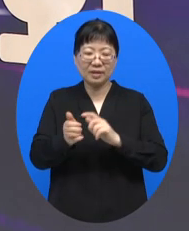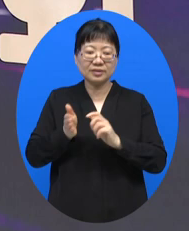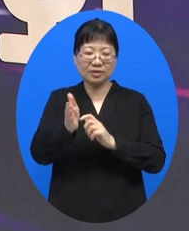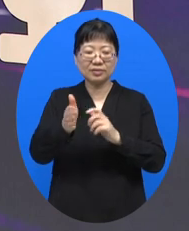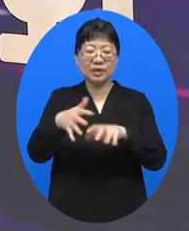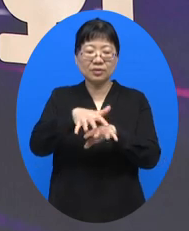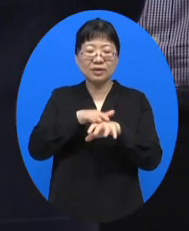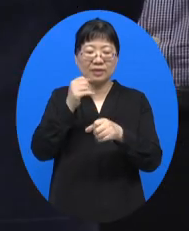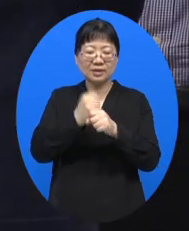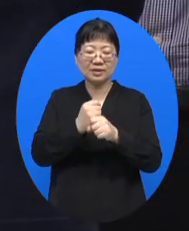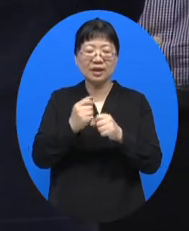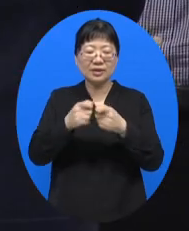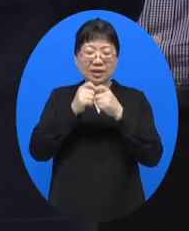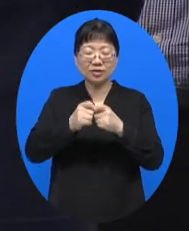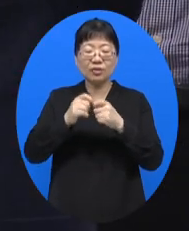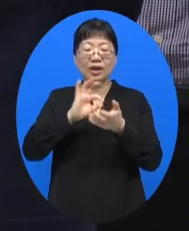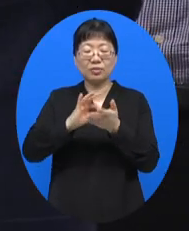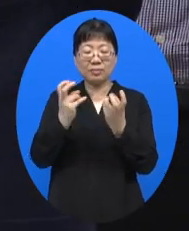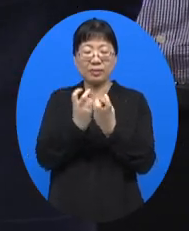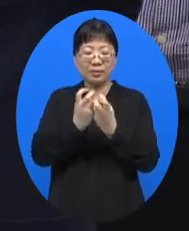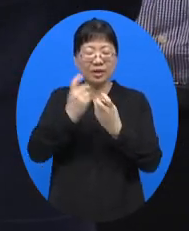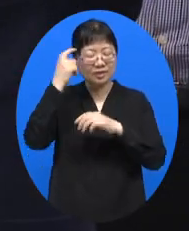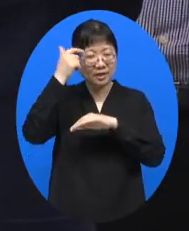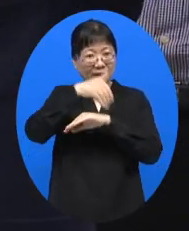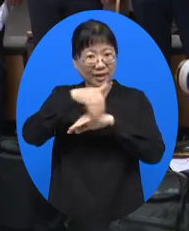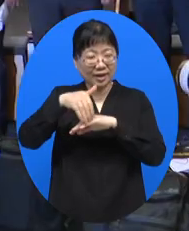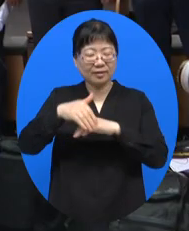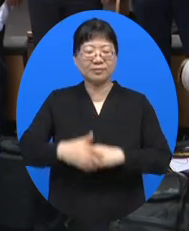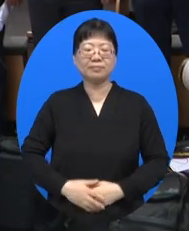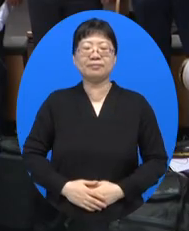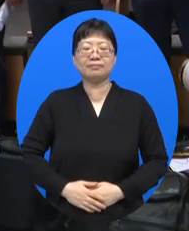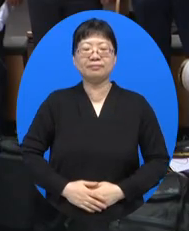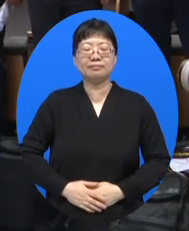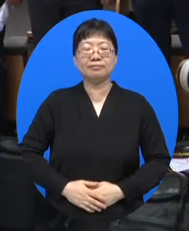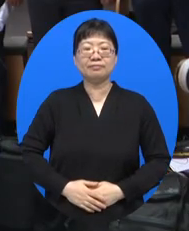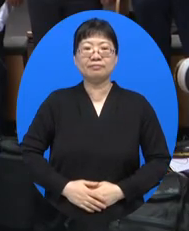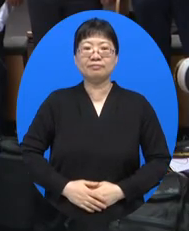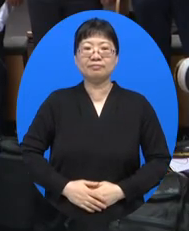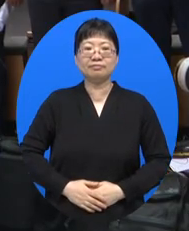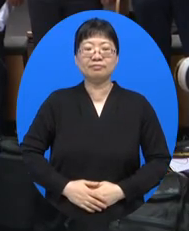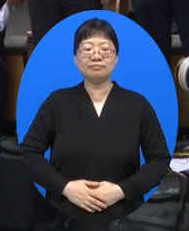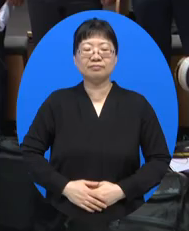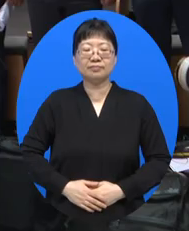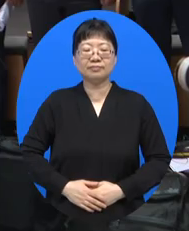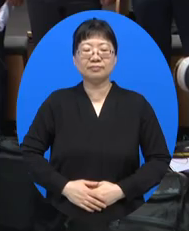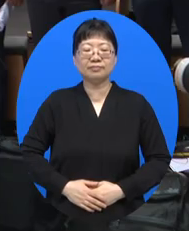구성해 체계적인 활용 방안을 모색하기로 했습니다. 경기지TV 이슬비입니다.